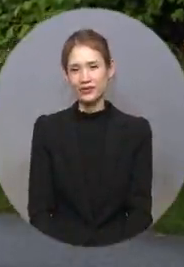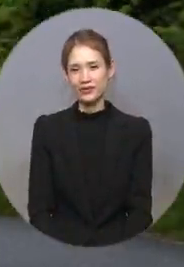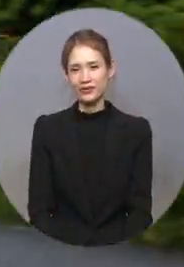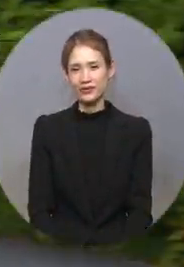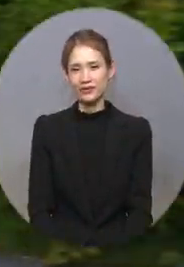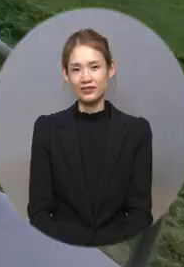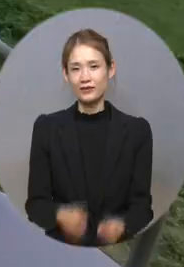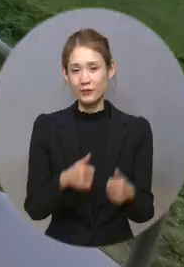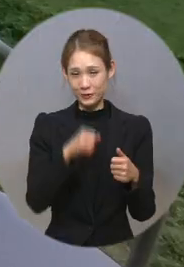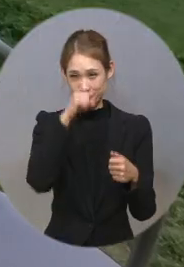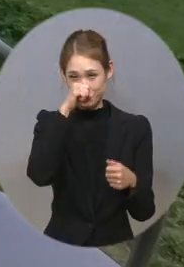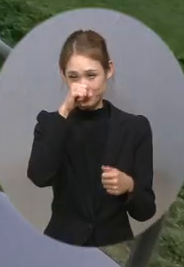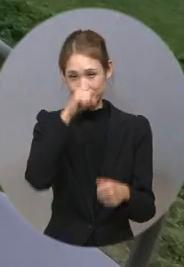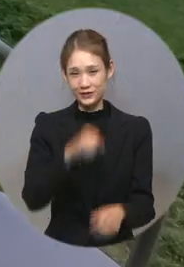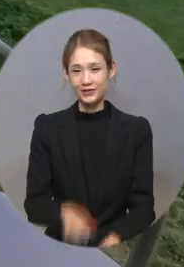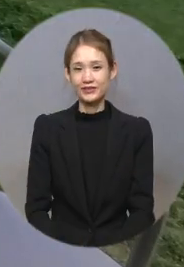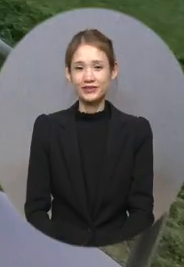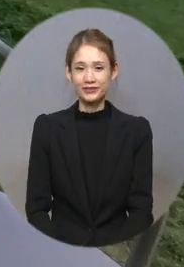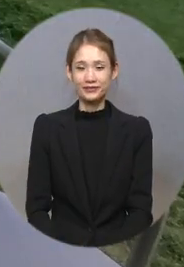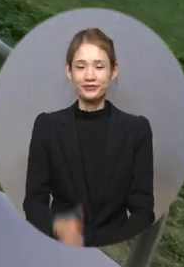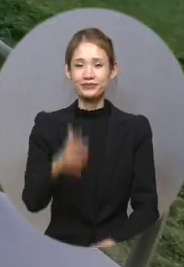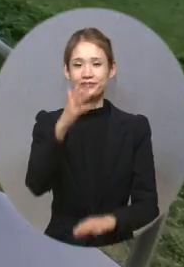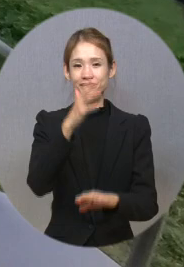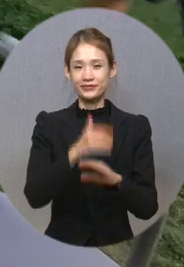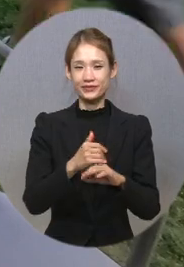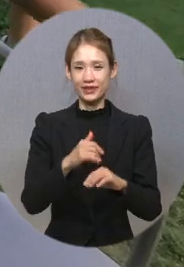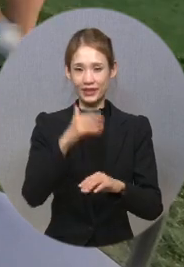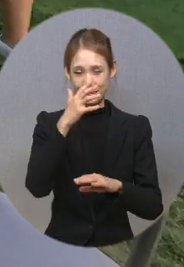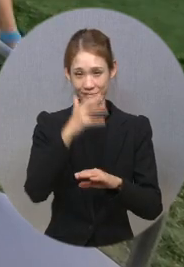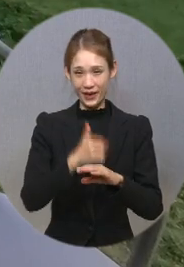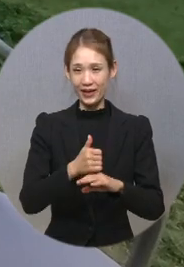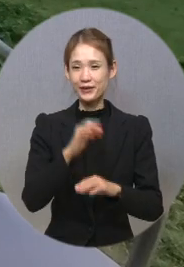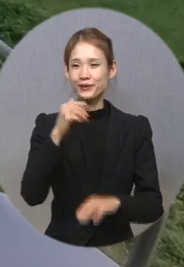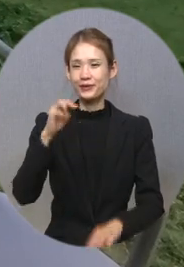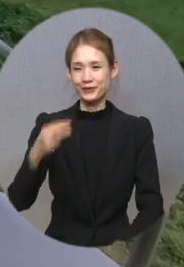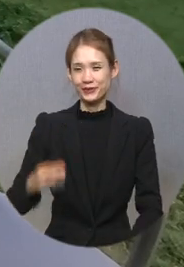굿샷, 굿샷. 라스트 홀.